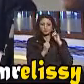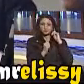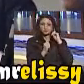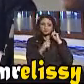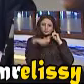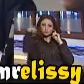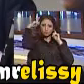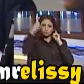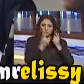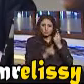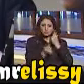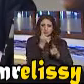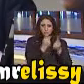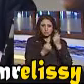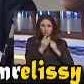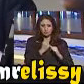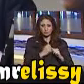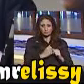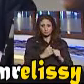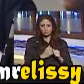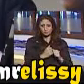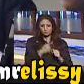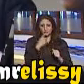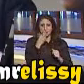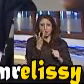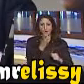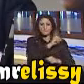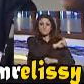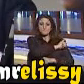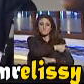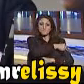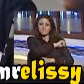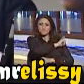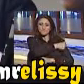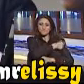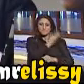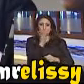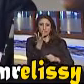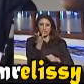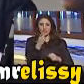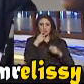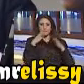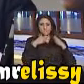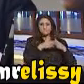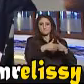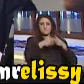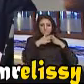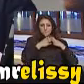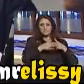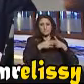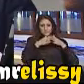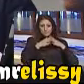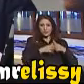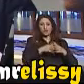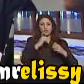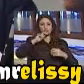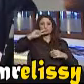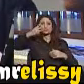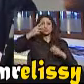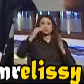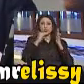3583 طن من البطاطس المصرية موجودة في المواني اليونانية بقالها 12 يوم ولم يتم السماح